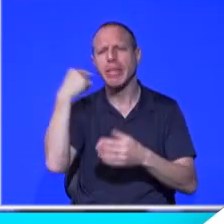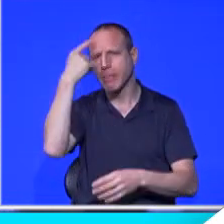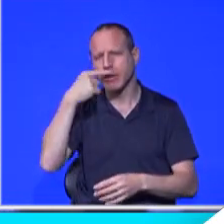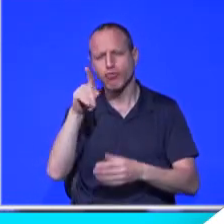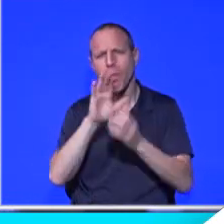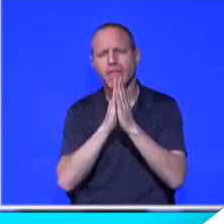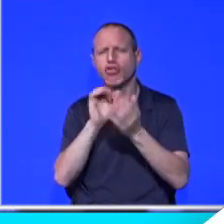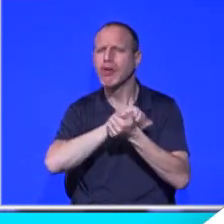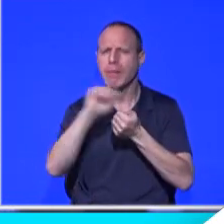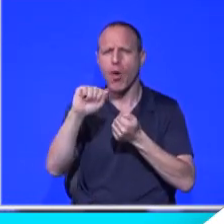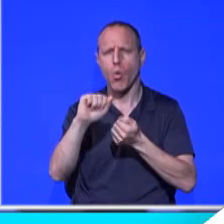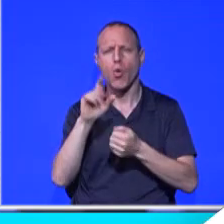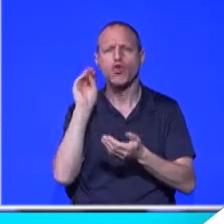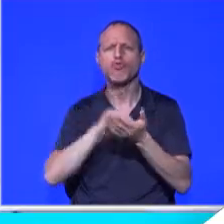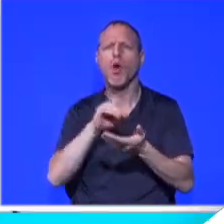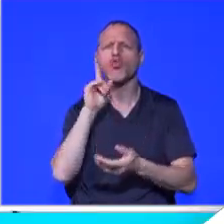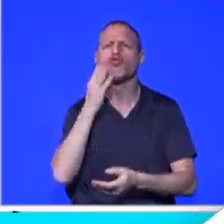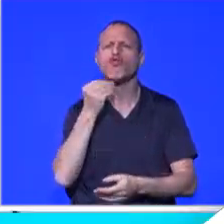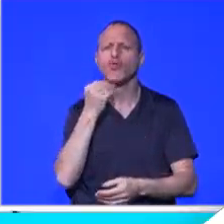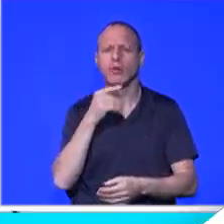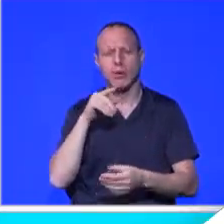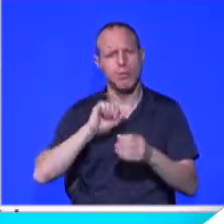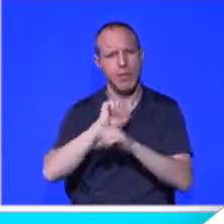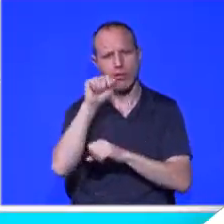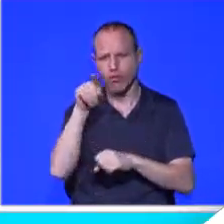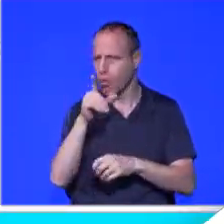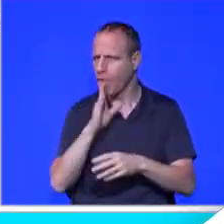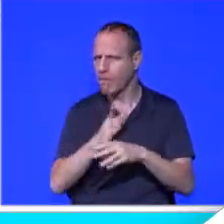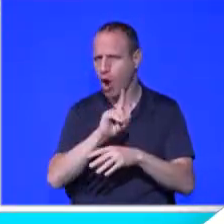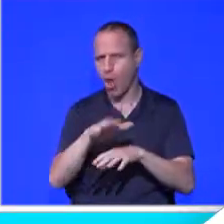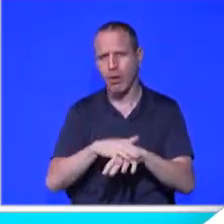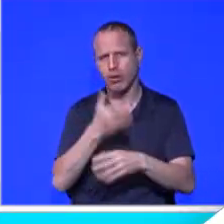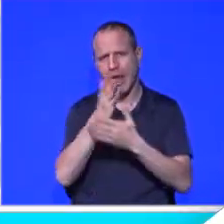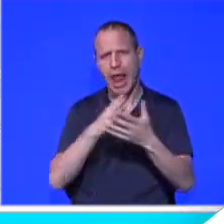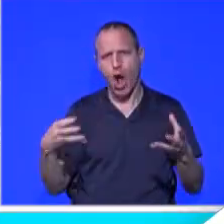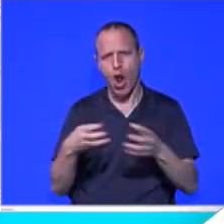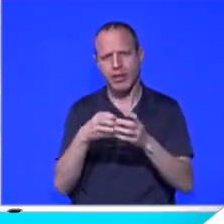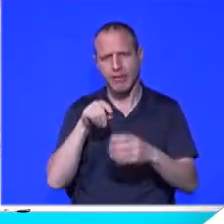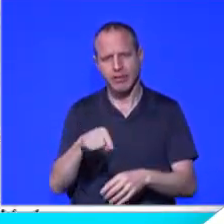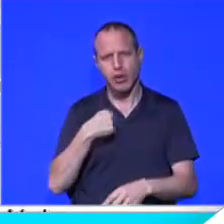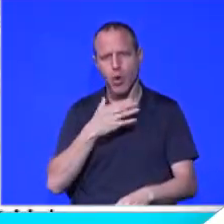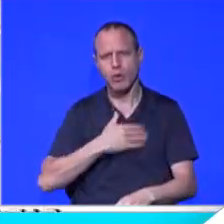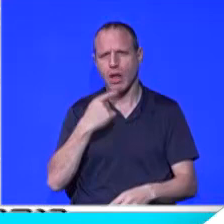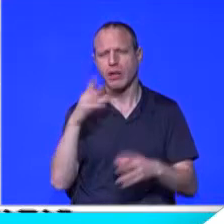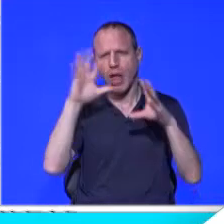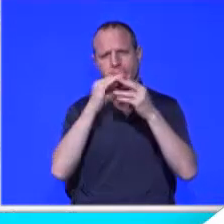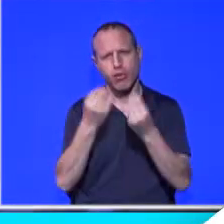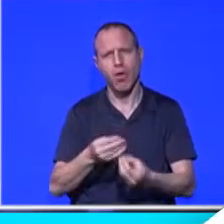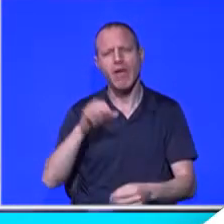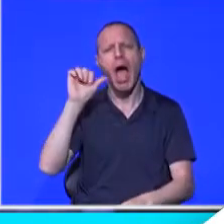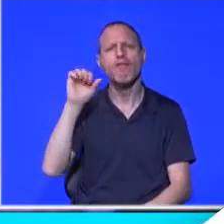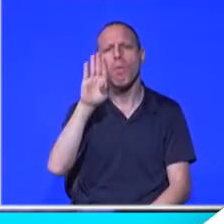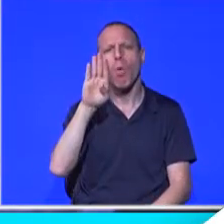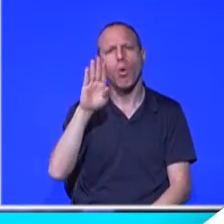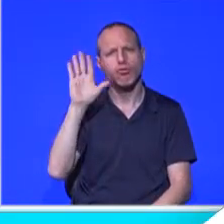שימחקו את רישומו כיהודי, בטענה שהוא כבר לא מרגיש חלק מהקולקטיב הזה? אני רוצה להגיד ערב טוב לאברום בורג, שלום,